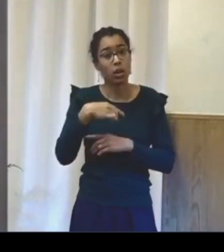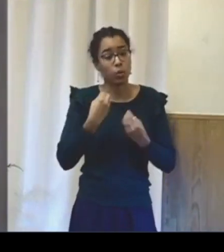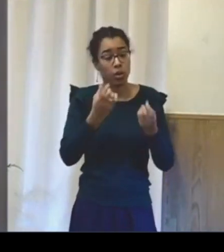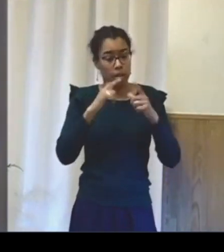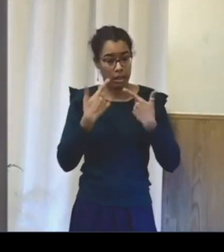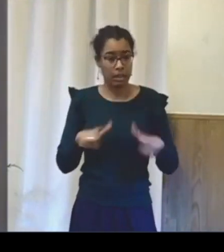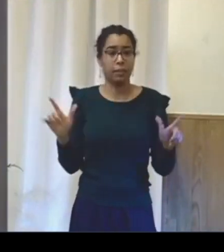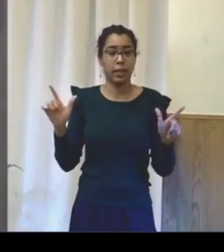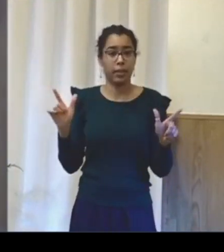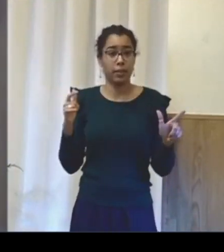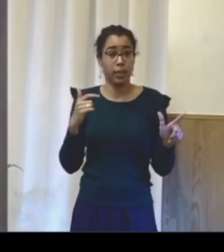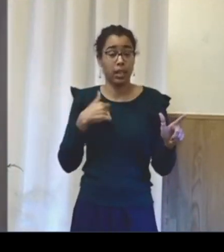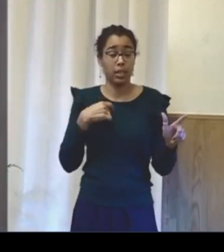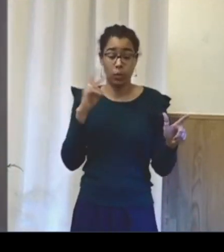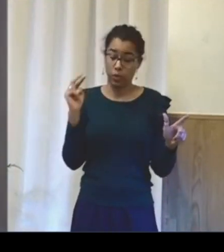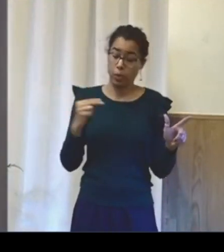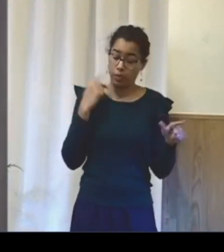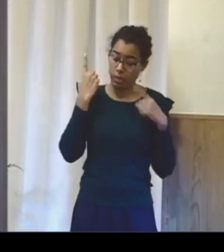l'homme. C'est à nous de voir.